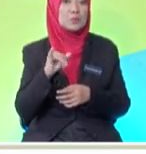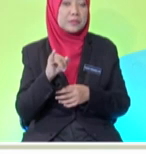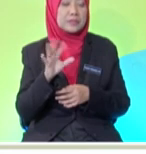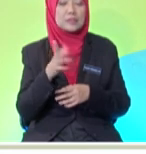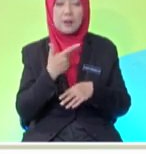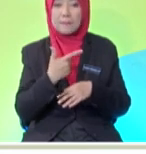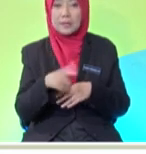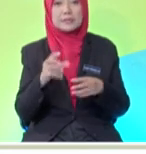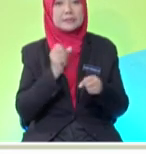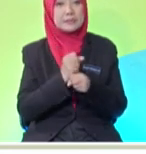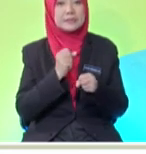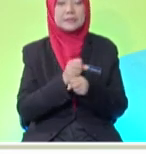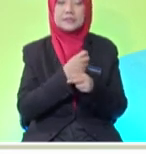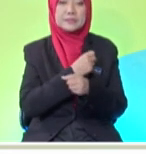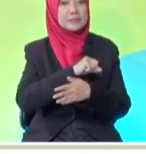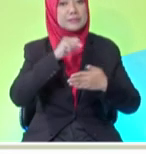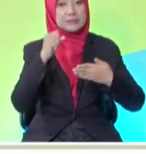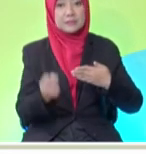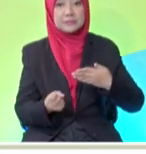kerja diselesaikan